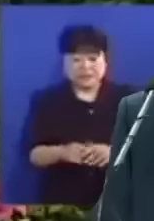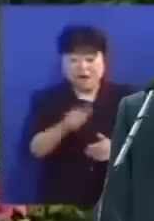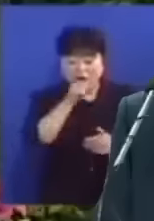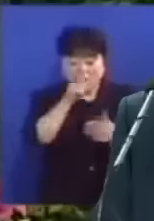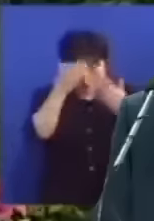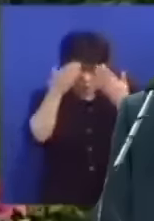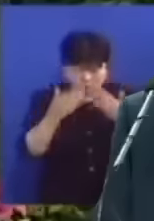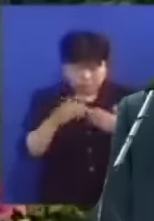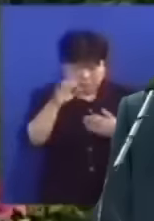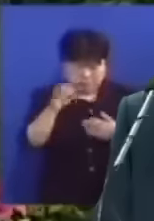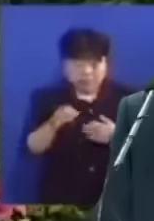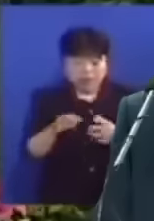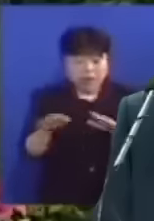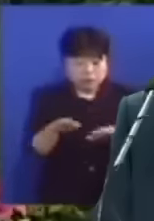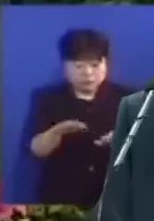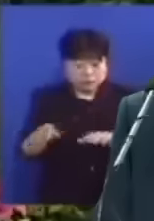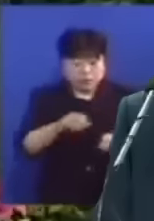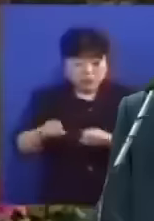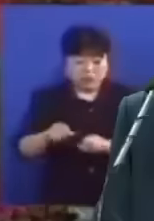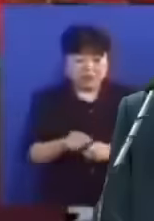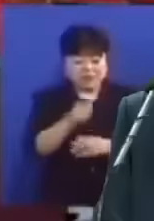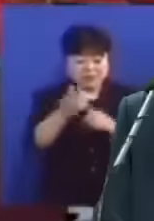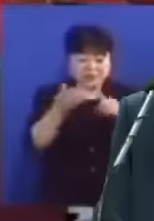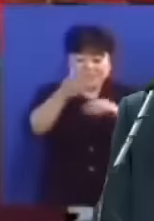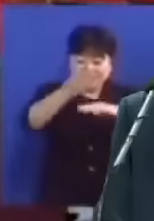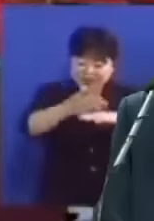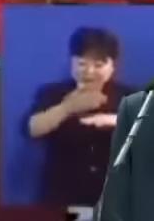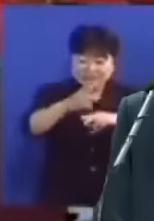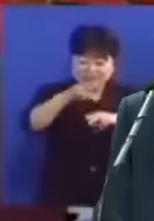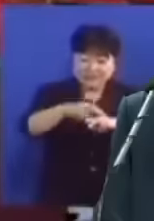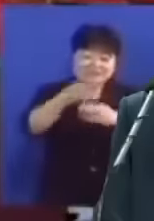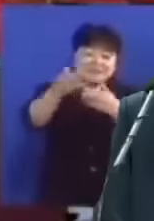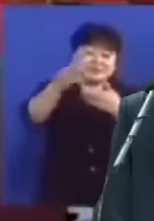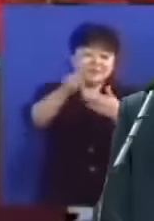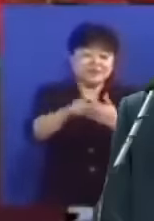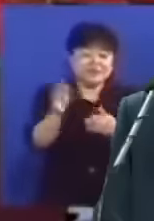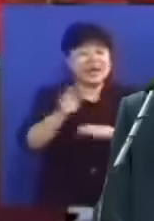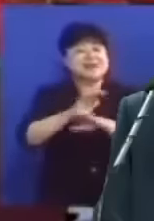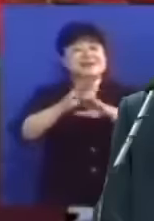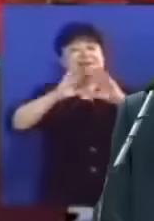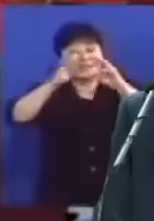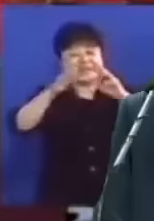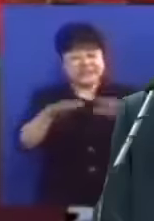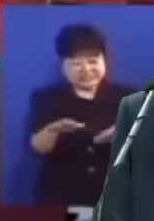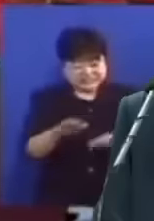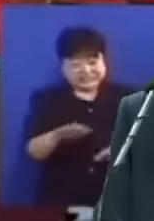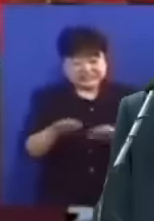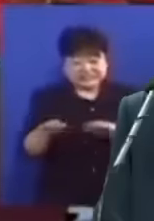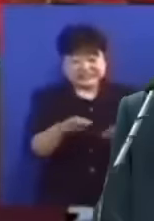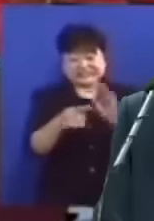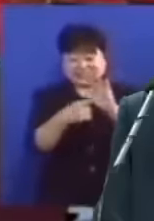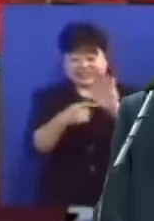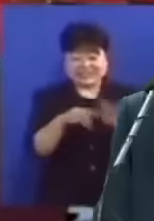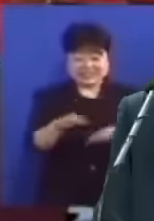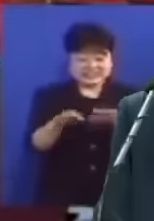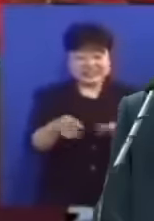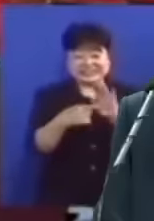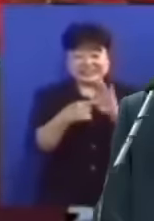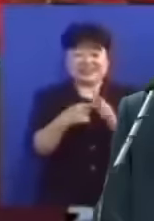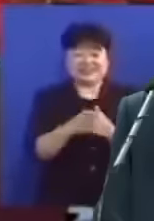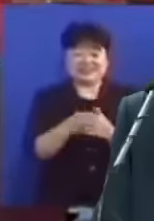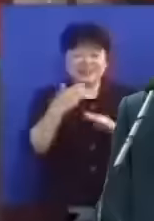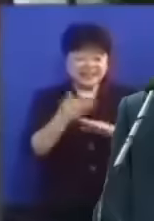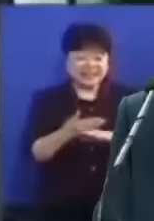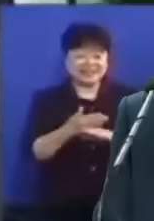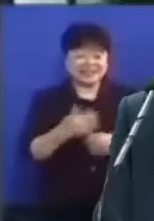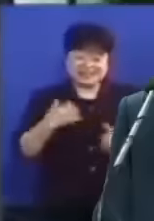움직였다고 말했는데, 여러분께서 오늘 이 시간 하나님께 감사의 제사를 드리면 천국에 지진이 일어나는 것입니다. 다른